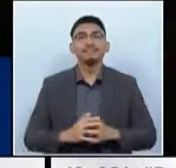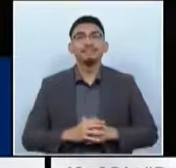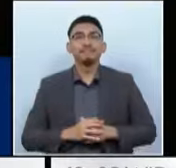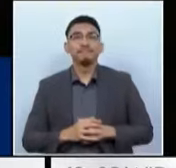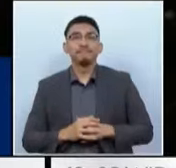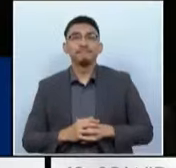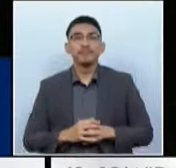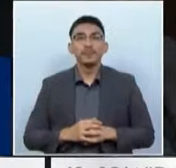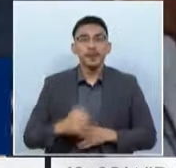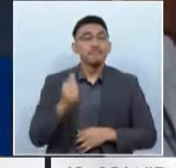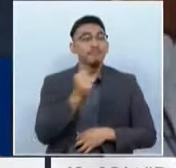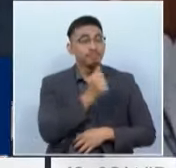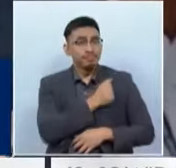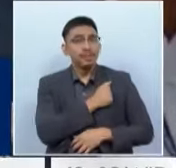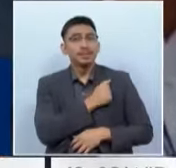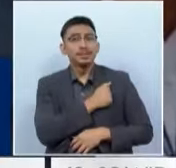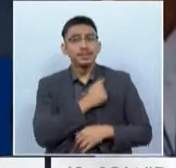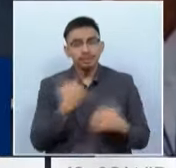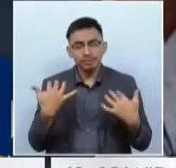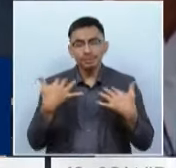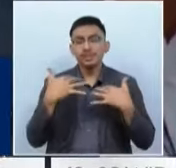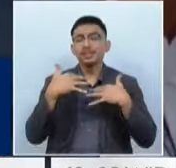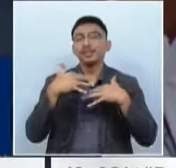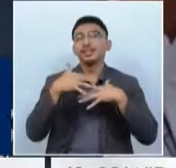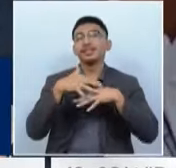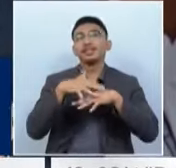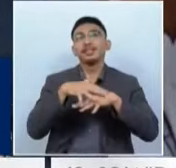sarana integrasi